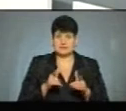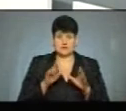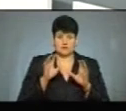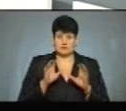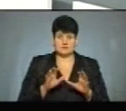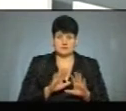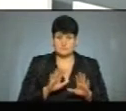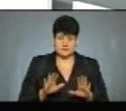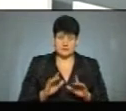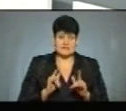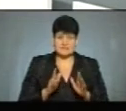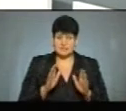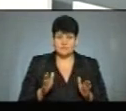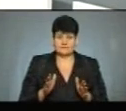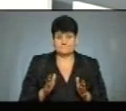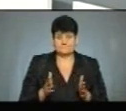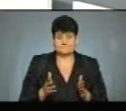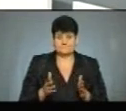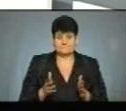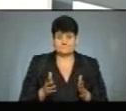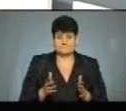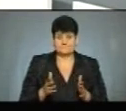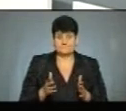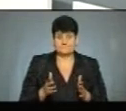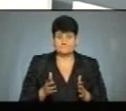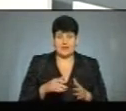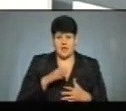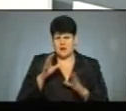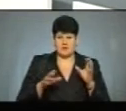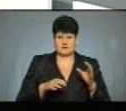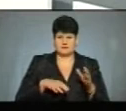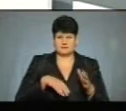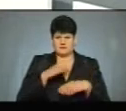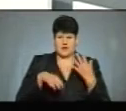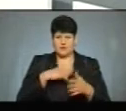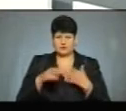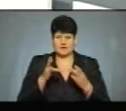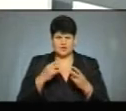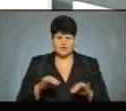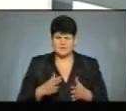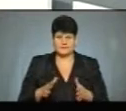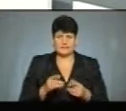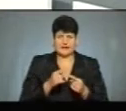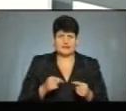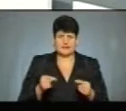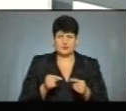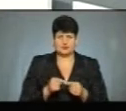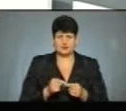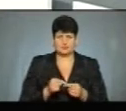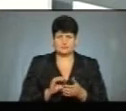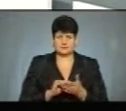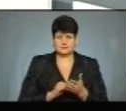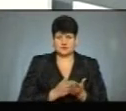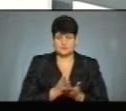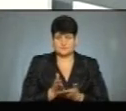перспективного плану, а таким, скажімо, ну, не хаотичним, але таким, ну, нечітко регламентованим